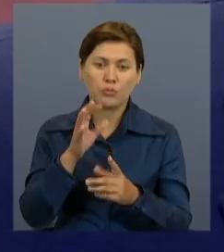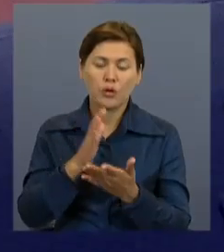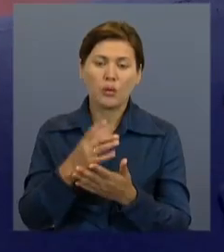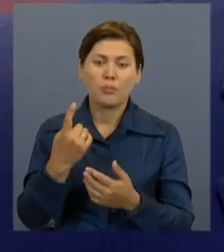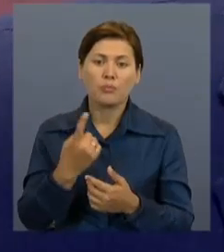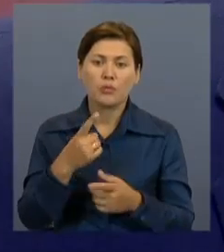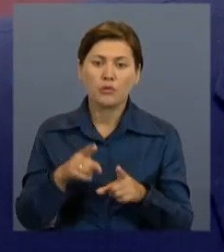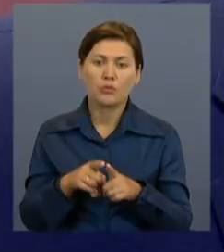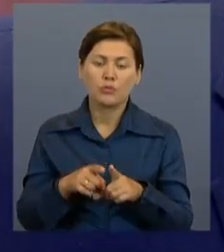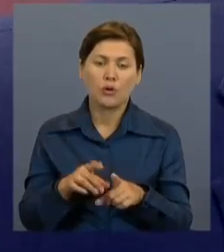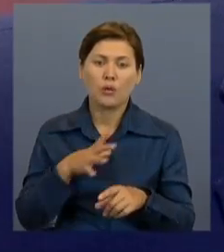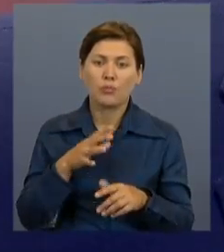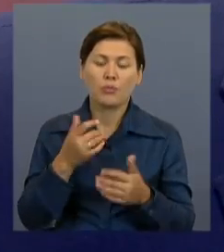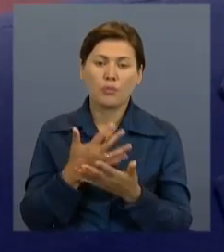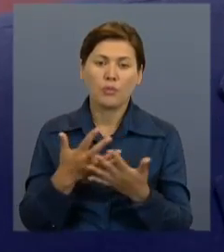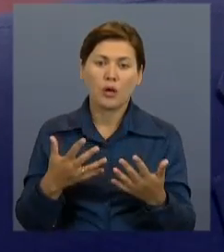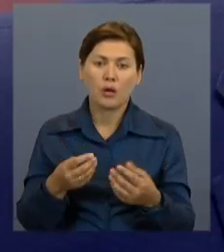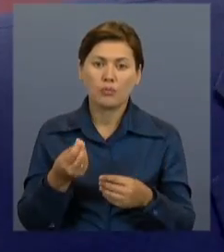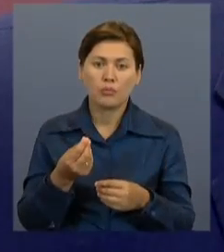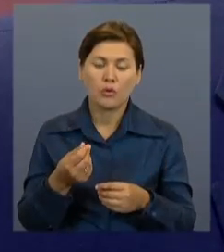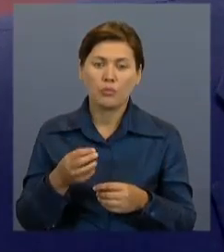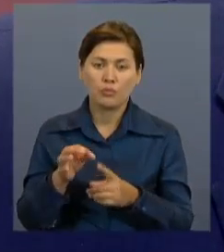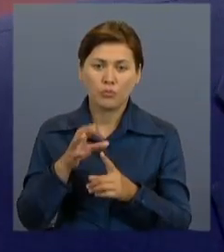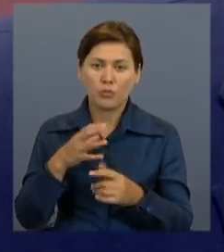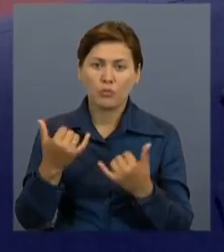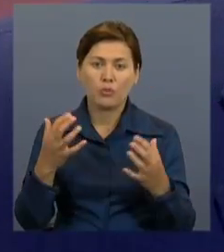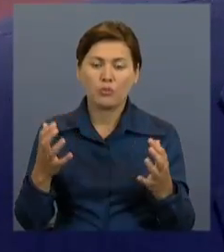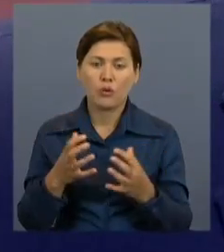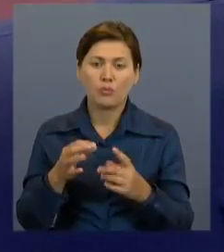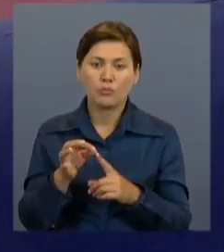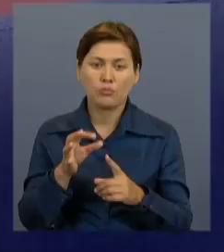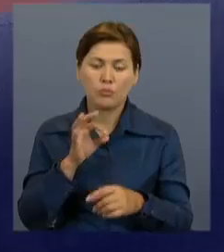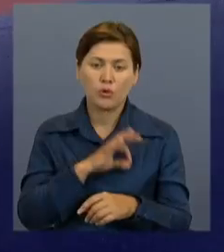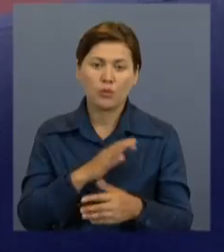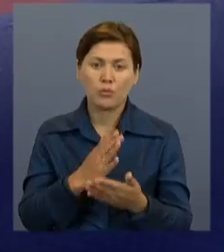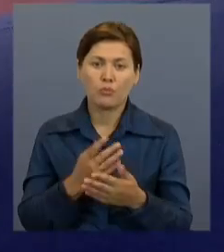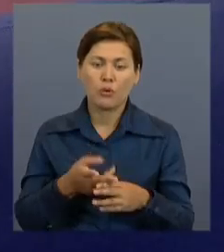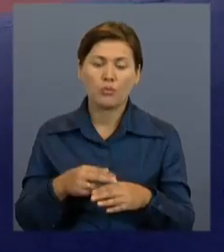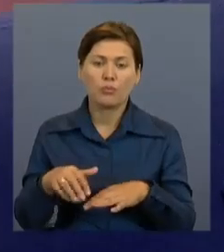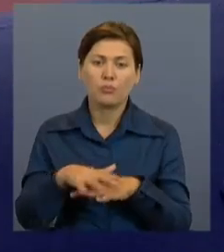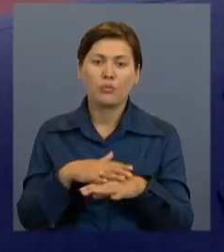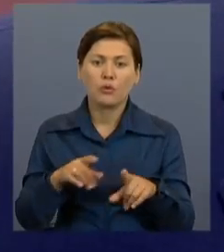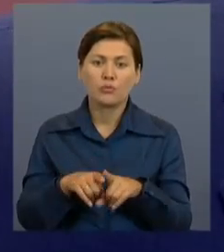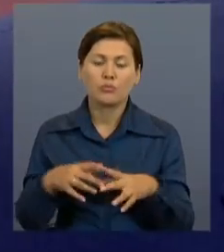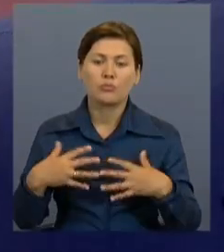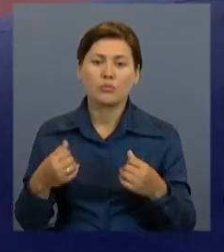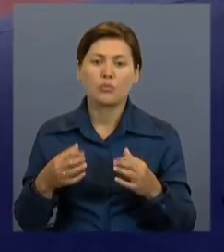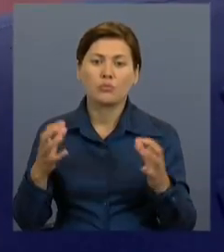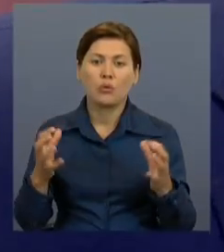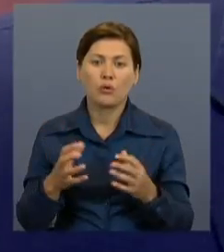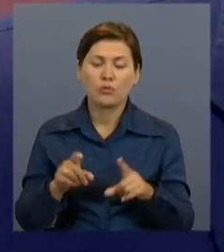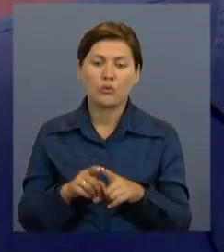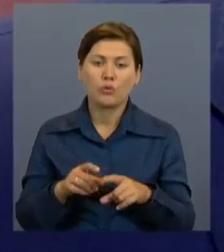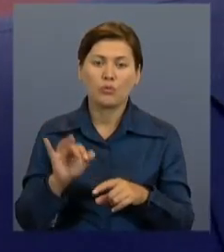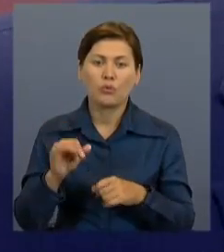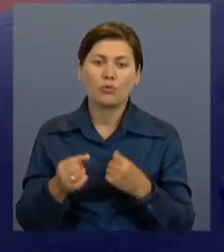бірінші әртүрлі қаржы көздерін, оның ішінде сақтандыру көздерін пайдалана отырып, халықтың денсаулығын жақсартуға,